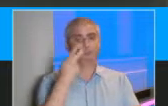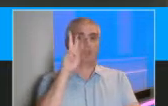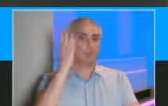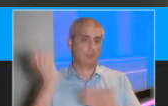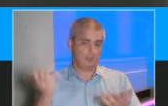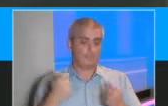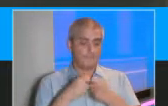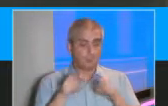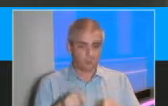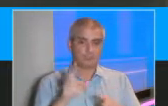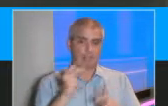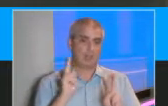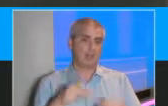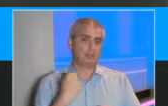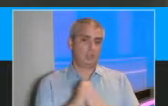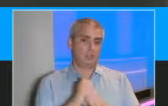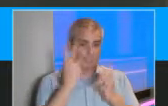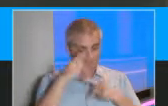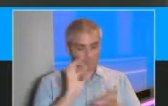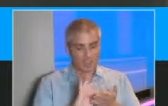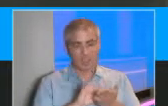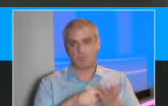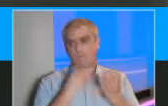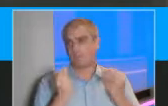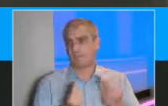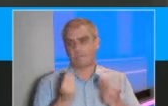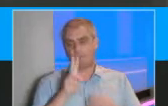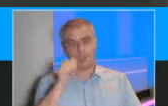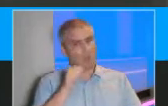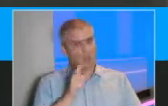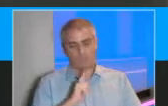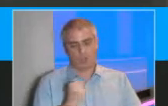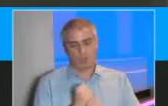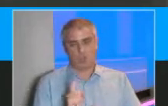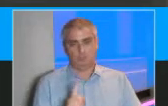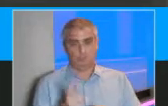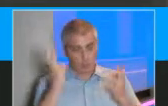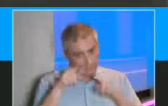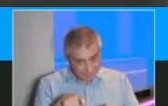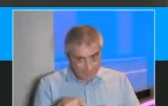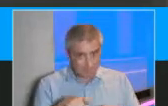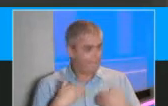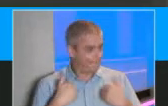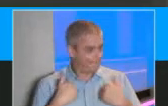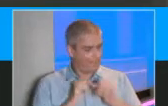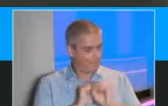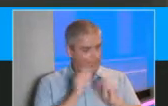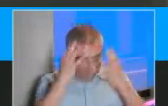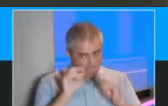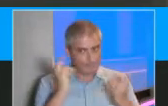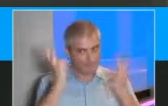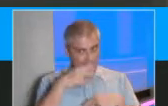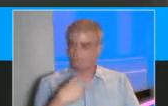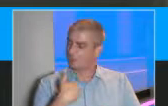על, בהקשר הזה, על קיום ההסכם. בהסכם כתוב גם הרבה מאוד דברים שכחול לבן או לא קיימו. זאת אומרת, ההסכם, אני בעד לכבד